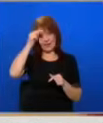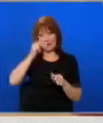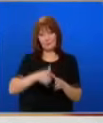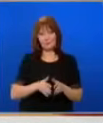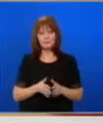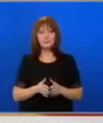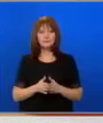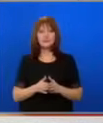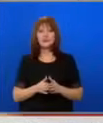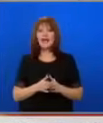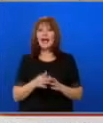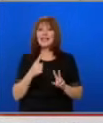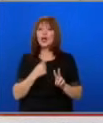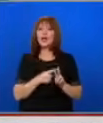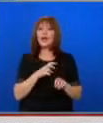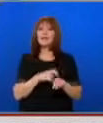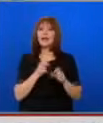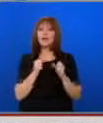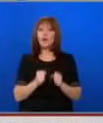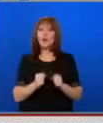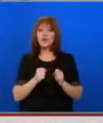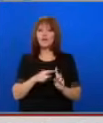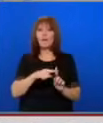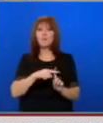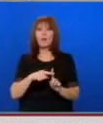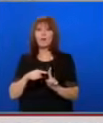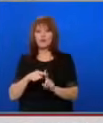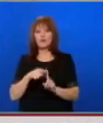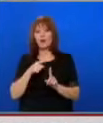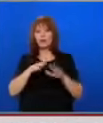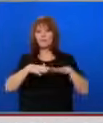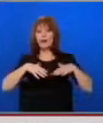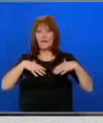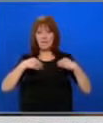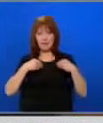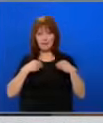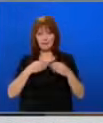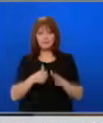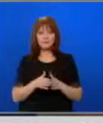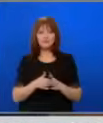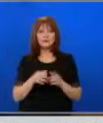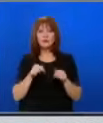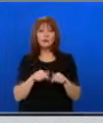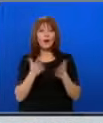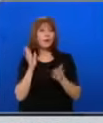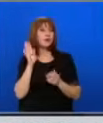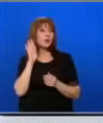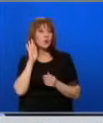България. Премиерът Николай Денков очаква положителна оценка и от парламента на страната. Това, което